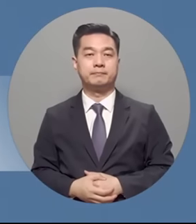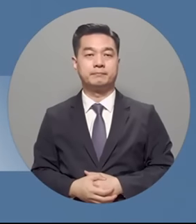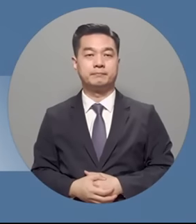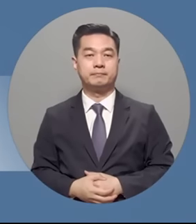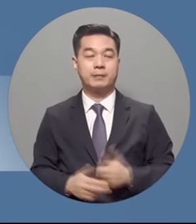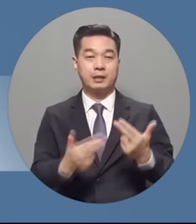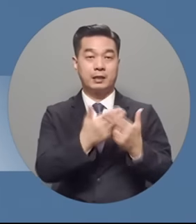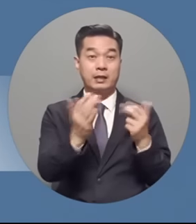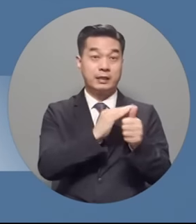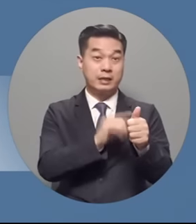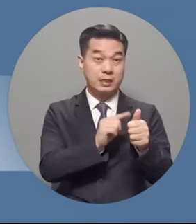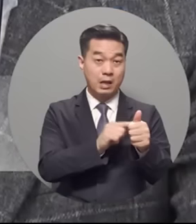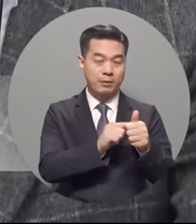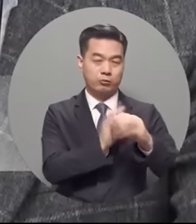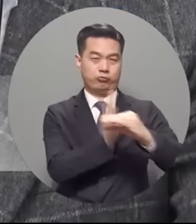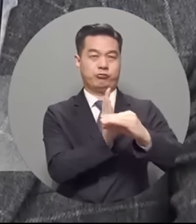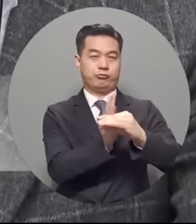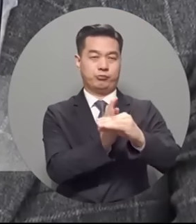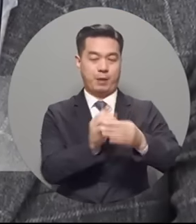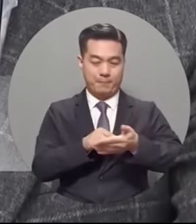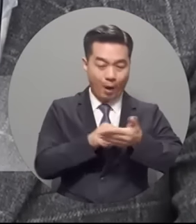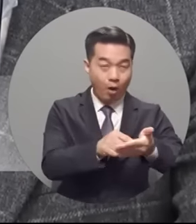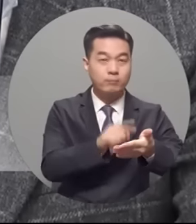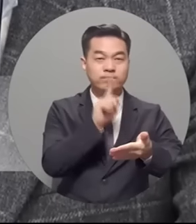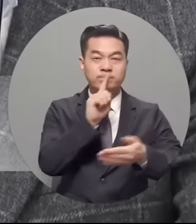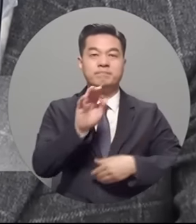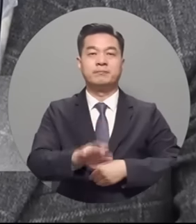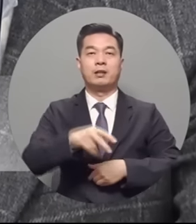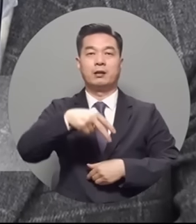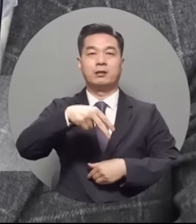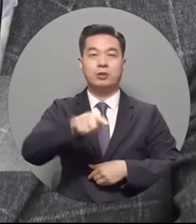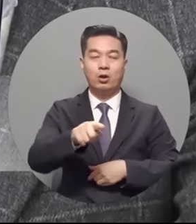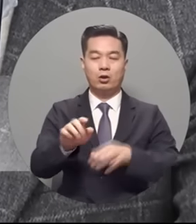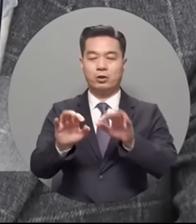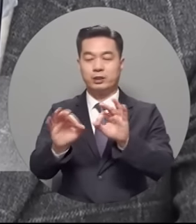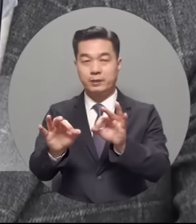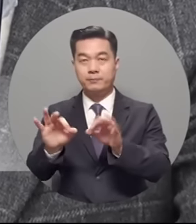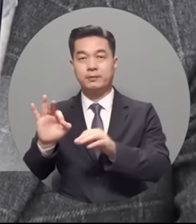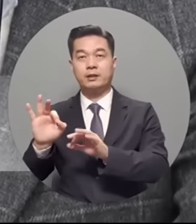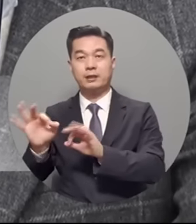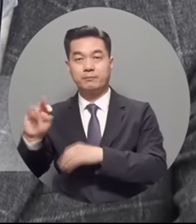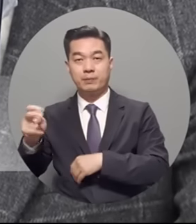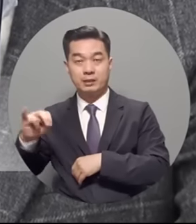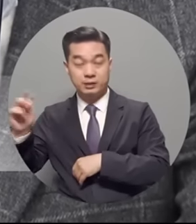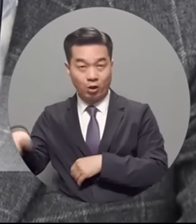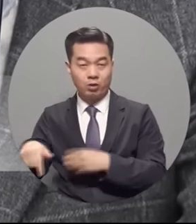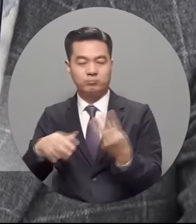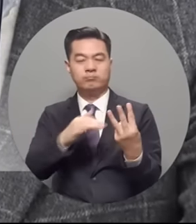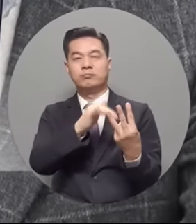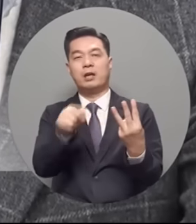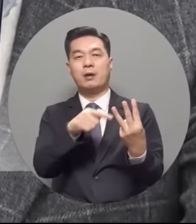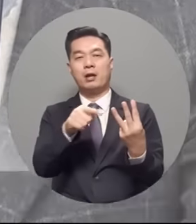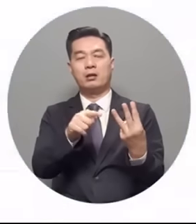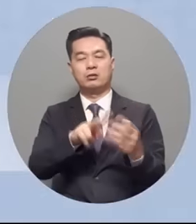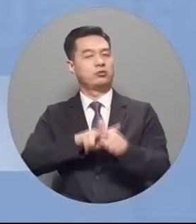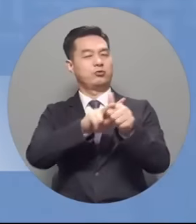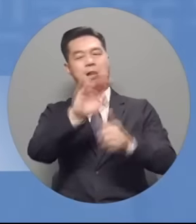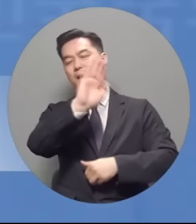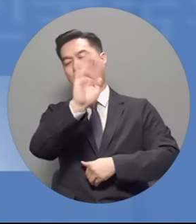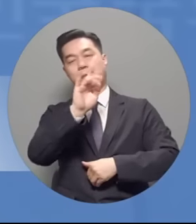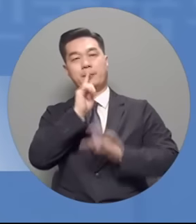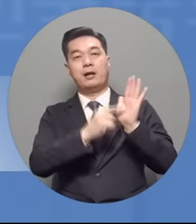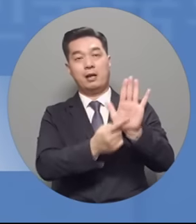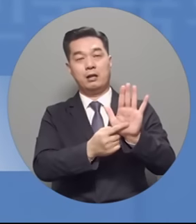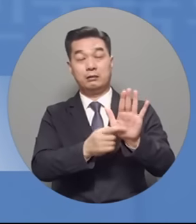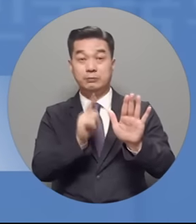전면에 내세우고 나섰는데 서영규, 김성환, 김민석 의원 등이 잇따라 불출마를 선언하면서